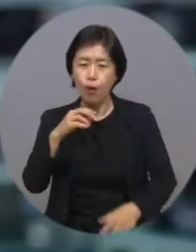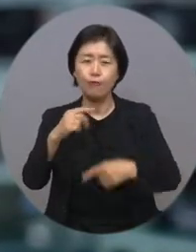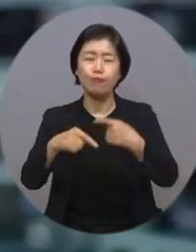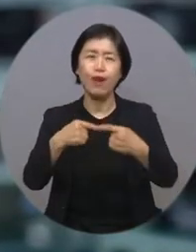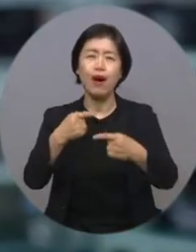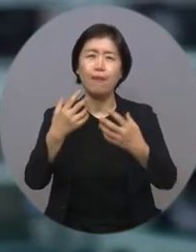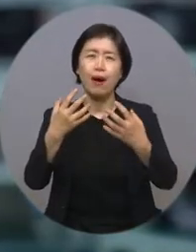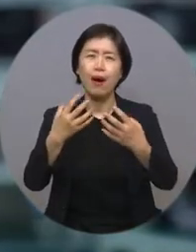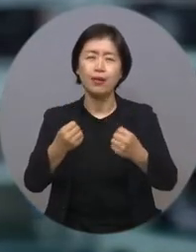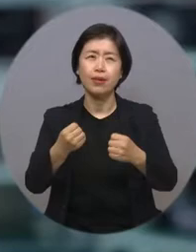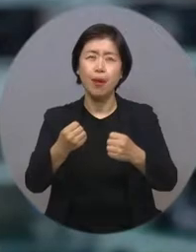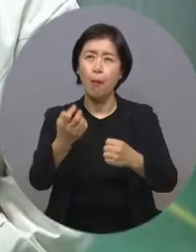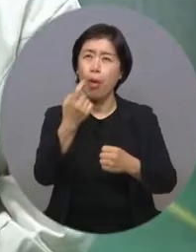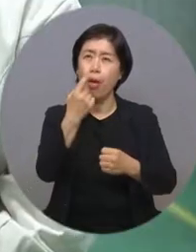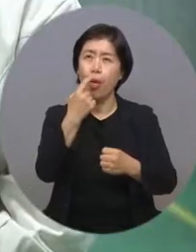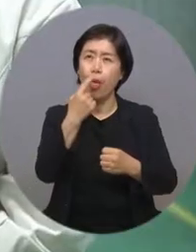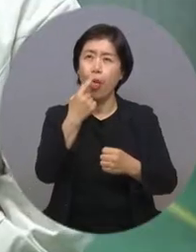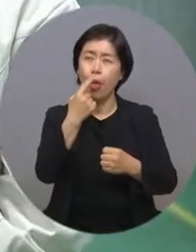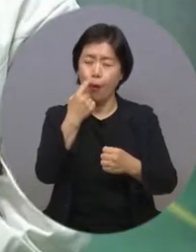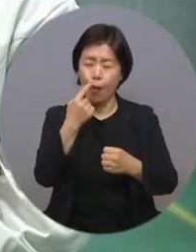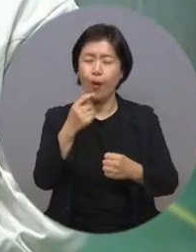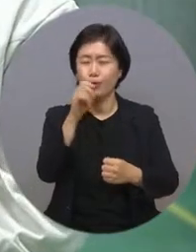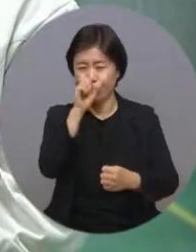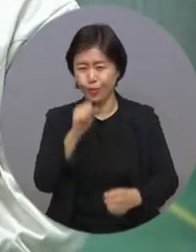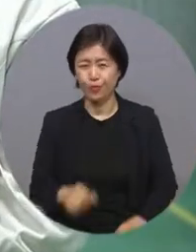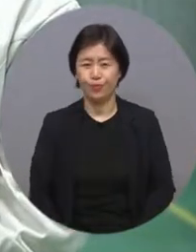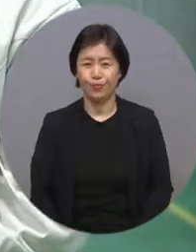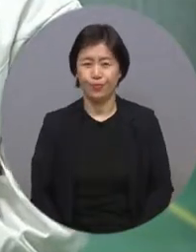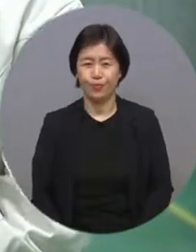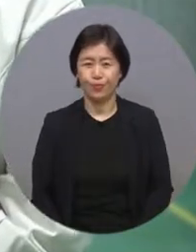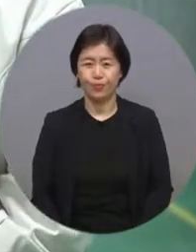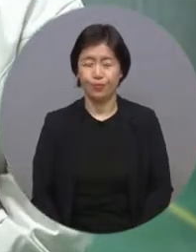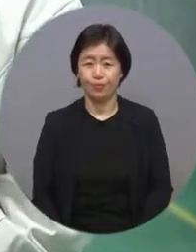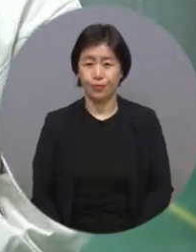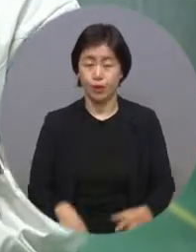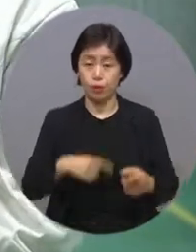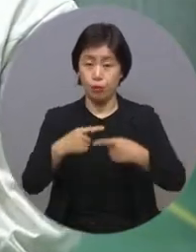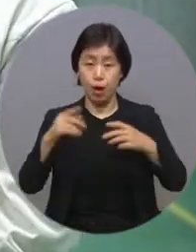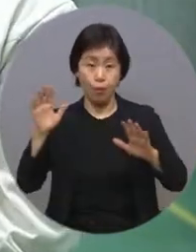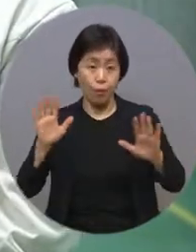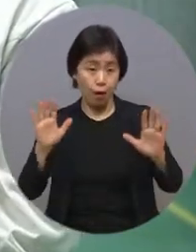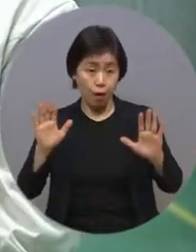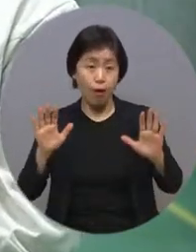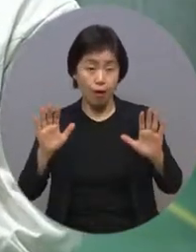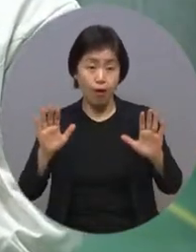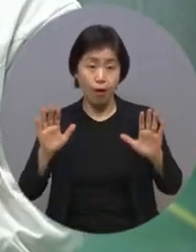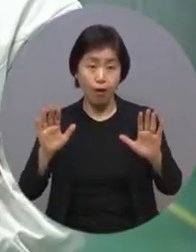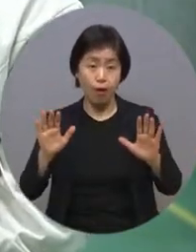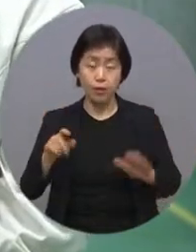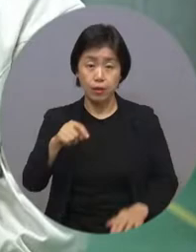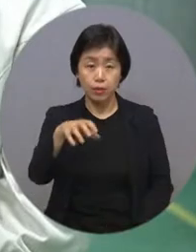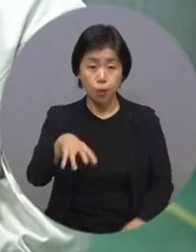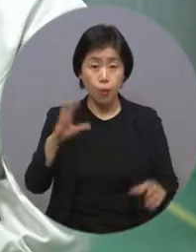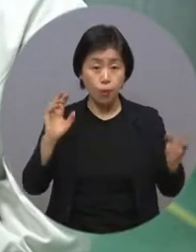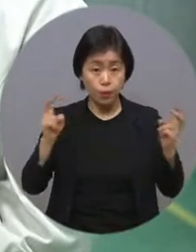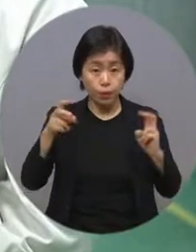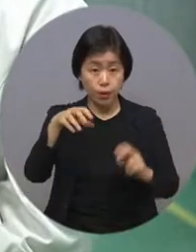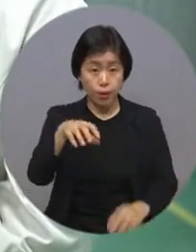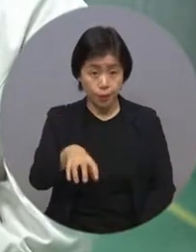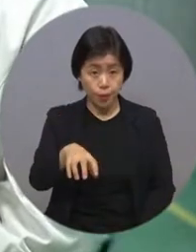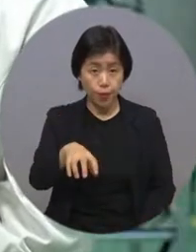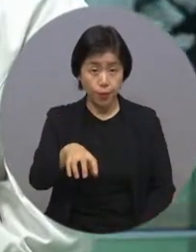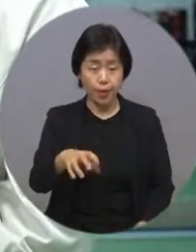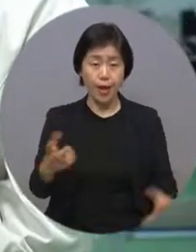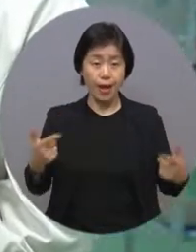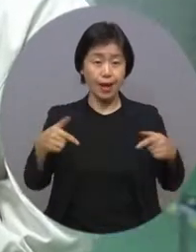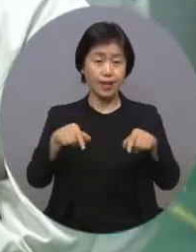있는 기회가 된 것 같아요. 그러면은 그 수화 공연을 여기 캐논코리아 주식회사에서 직접 공연을 함께